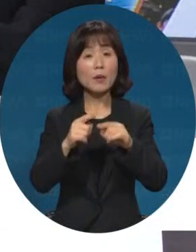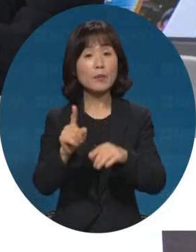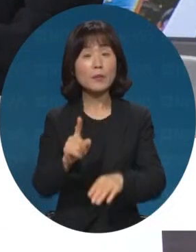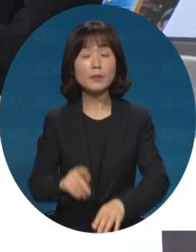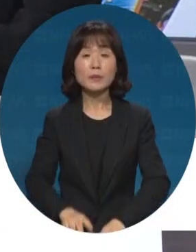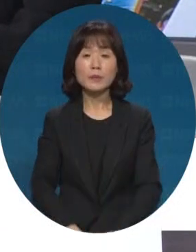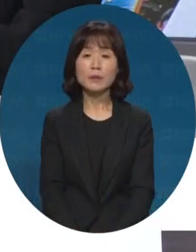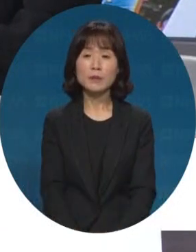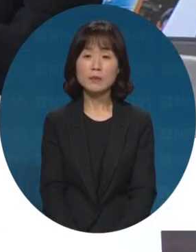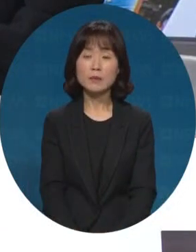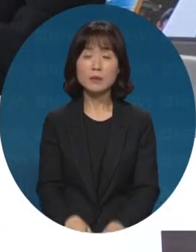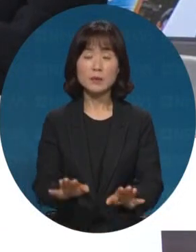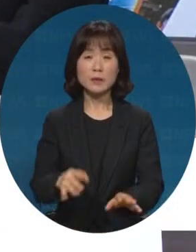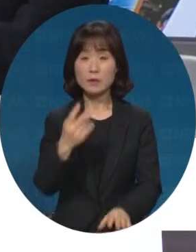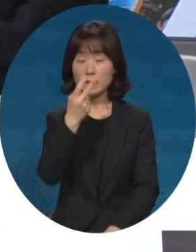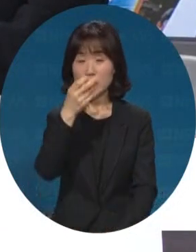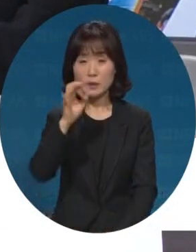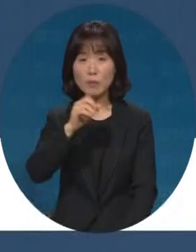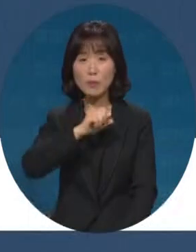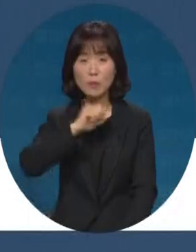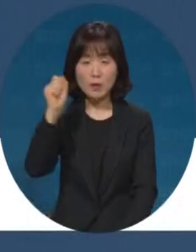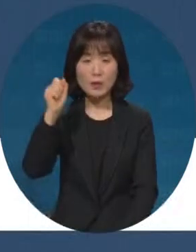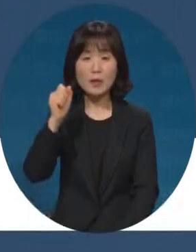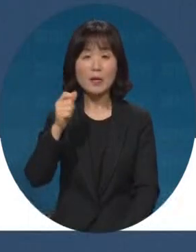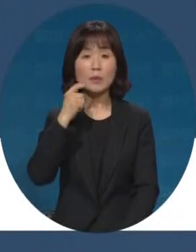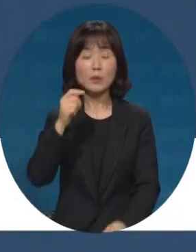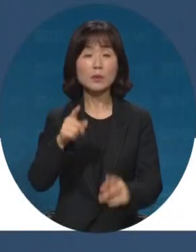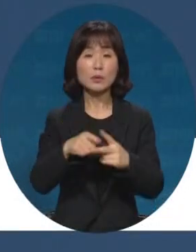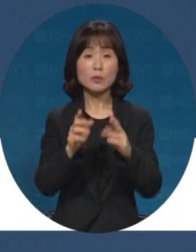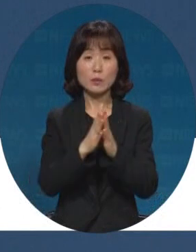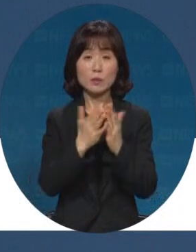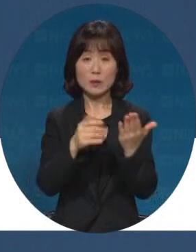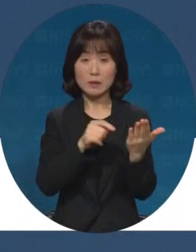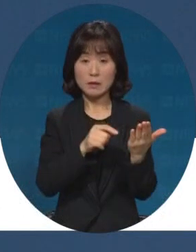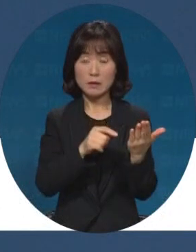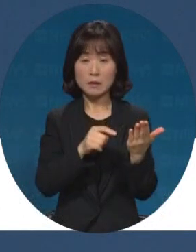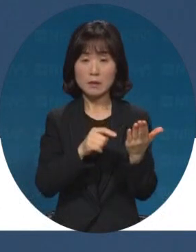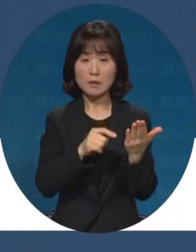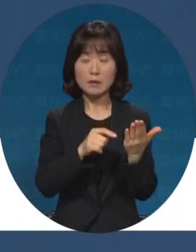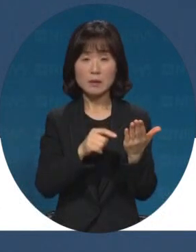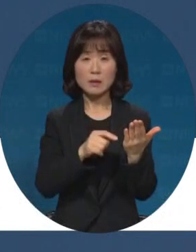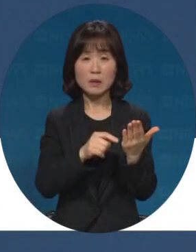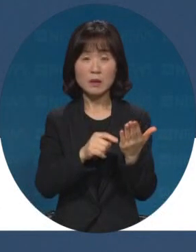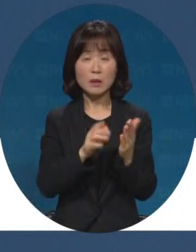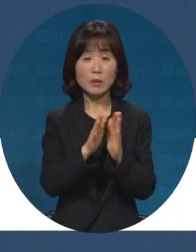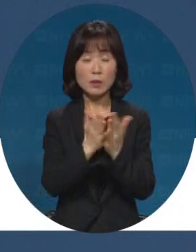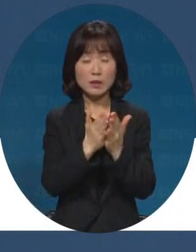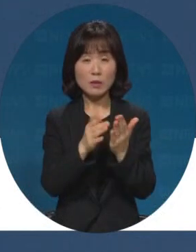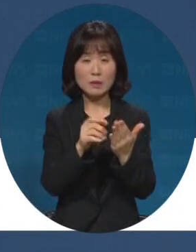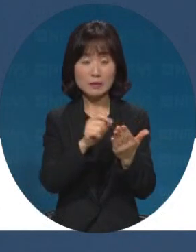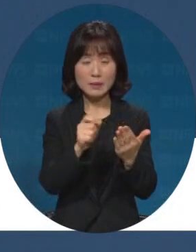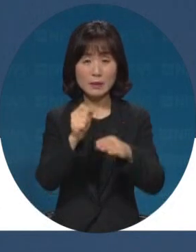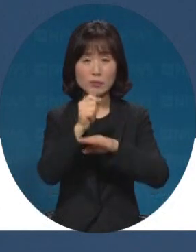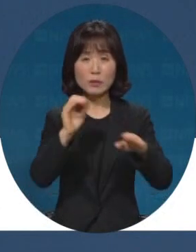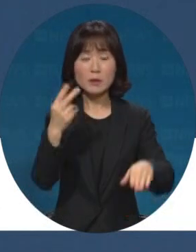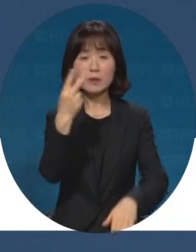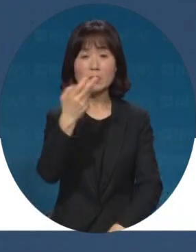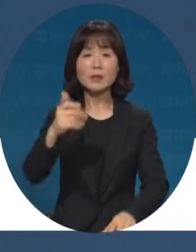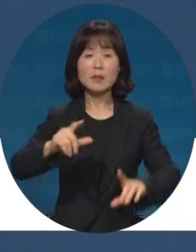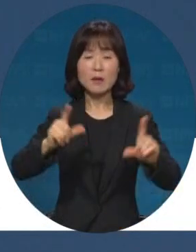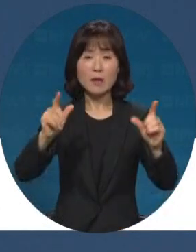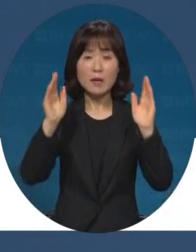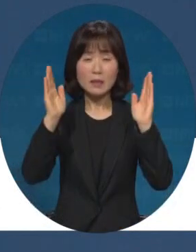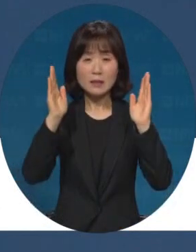부탁드리겠습니다네 이번에 검정을 통과한 일본 초등학교 교과서는 어 교과서 집필의 기준이 되고 있는 2017년